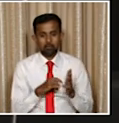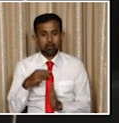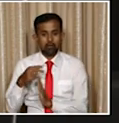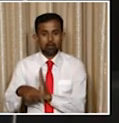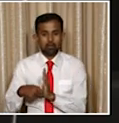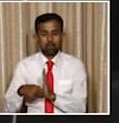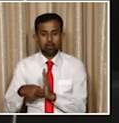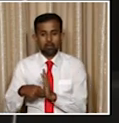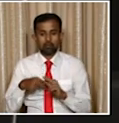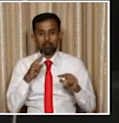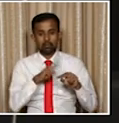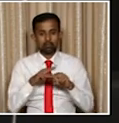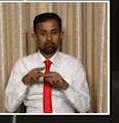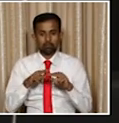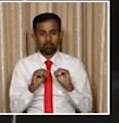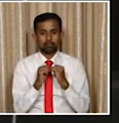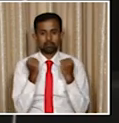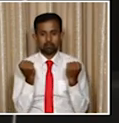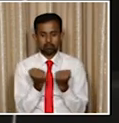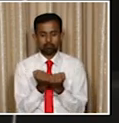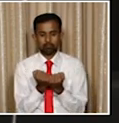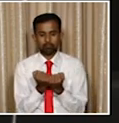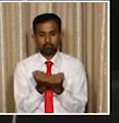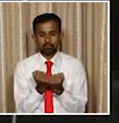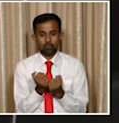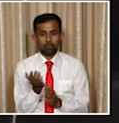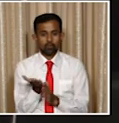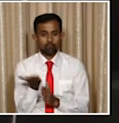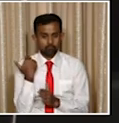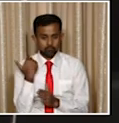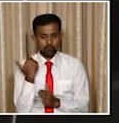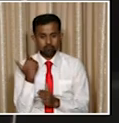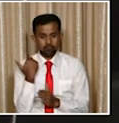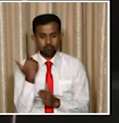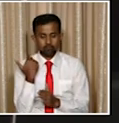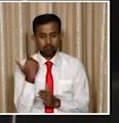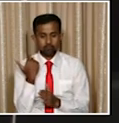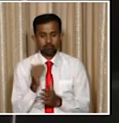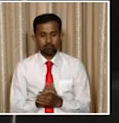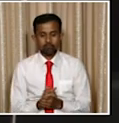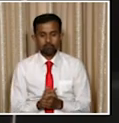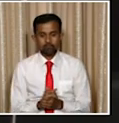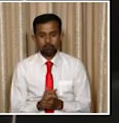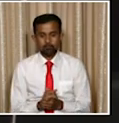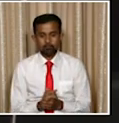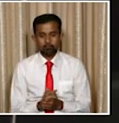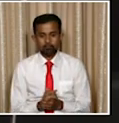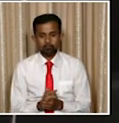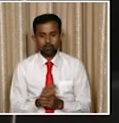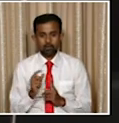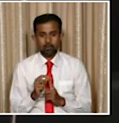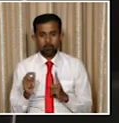முன்னாள் பாராளுமன்ற உறுப்பினர் முஜிபுர் ரஹ்மானுடைய செயலாளர் பதவி வெற்றிடமாகியதால் இன்று கூடி எங்களுடைய